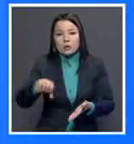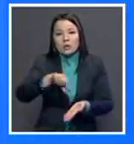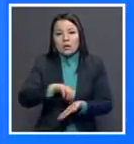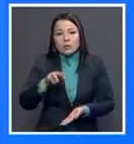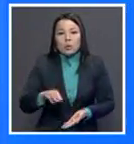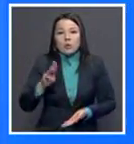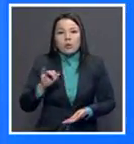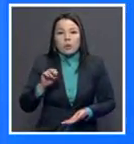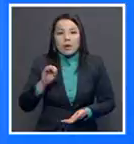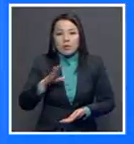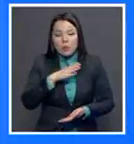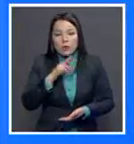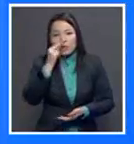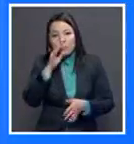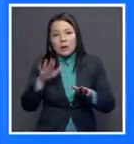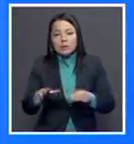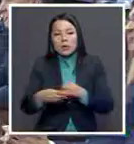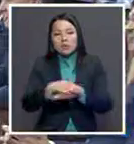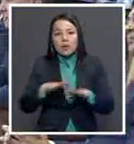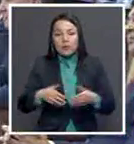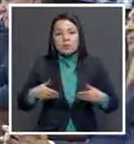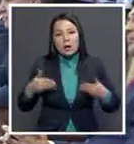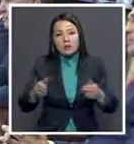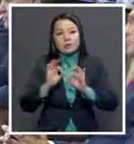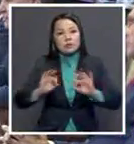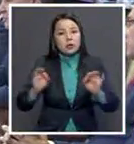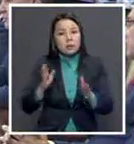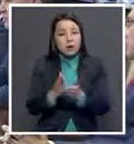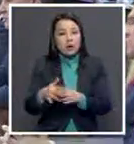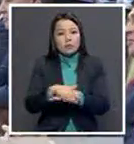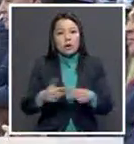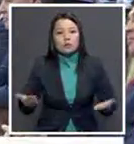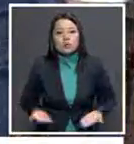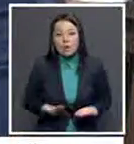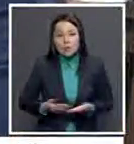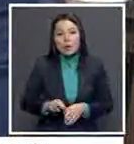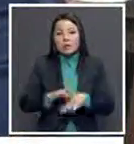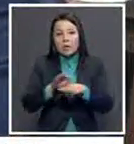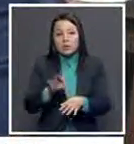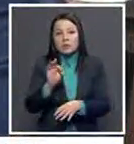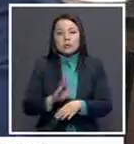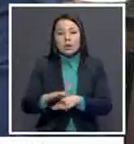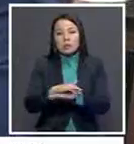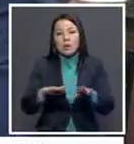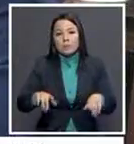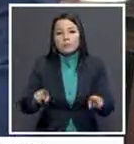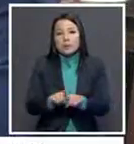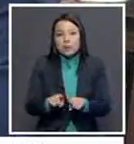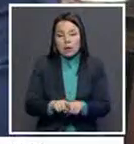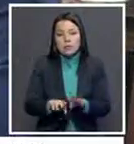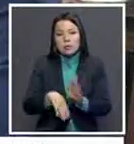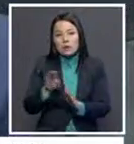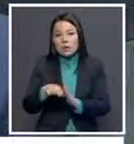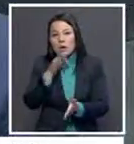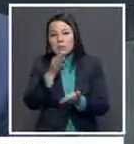Құлыбаевтың қатысуымен Шымкентте өткен өңірлік кеңесте айтылды. Ондай бастамаға тұрғындар арасында жүргізілген әлеуметтік сауалнама нәтижесі негіз